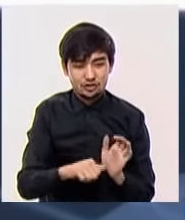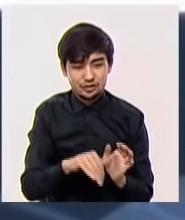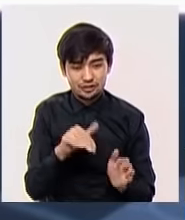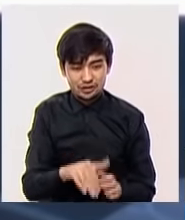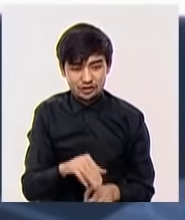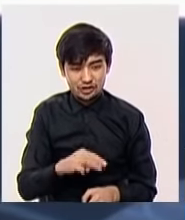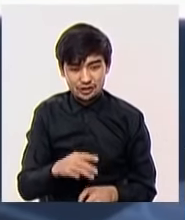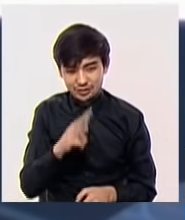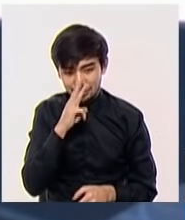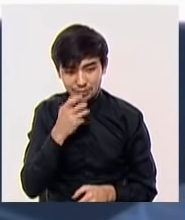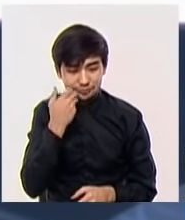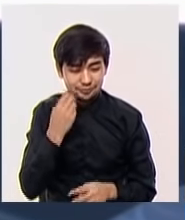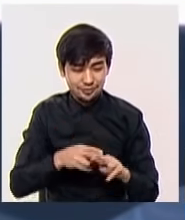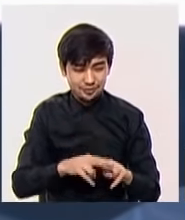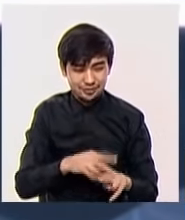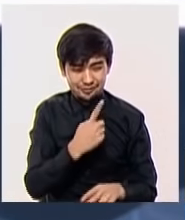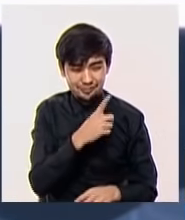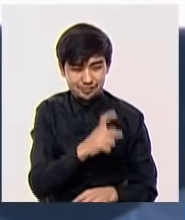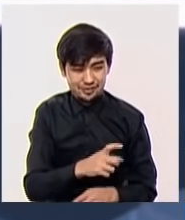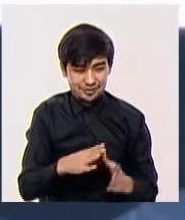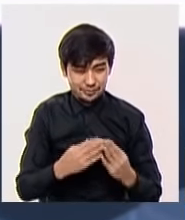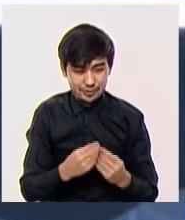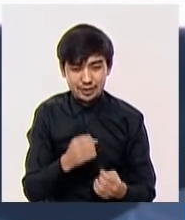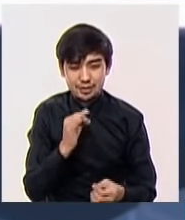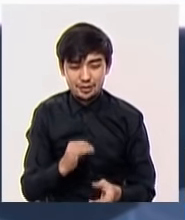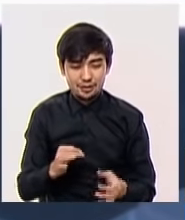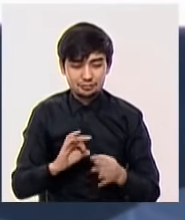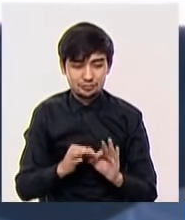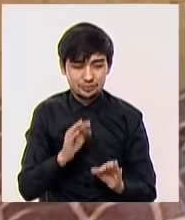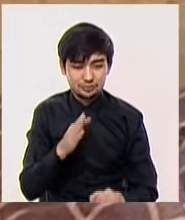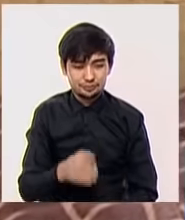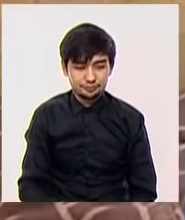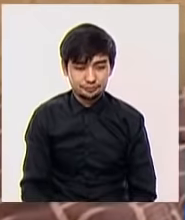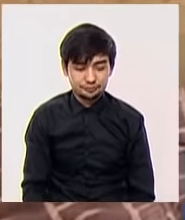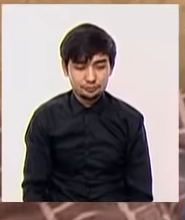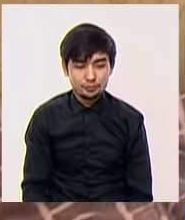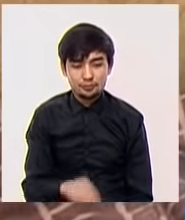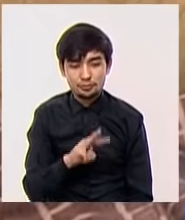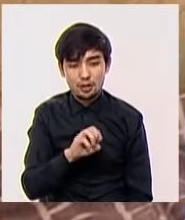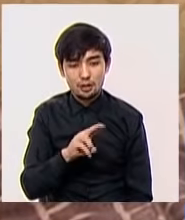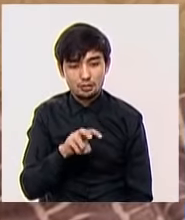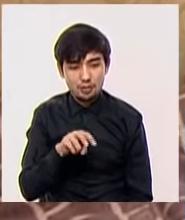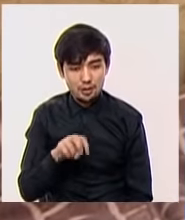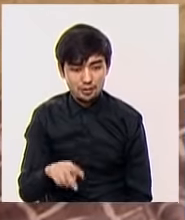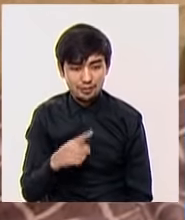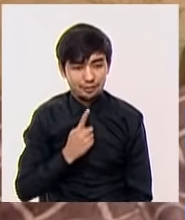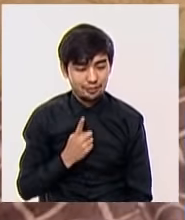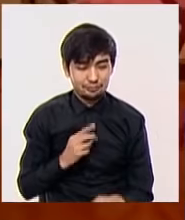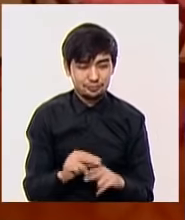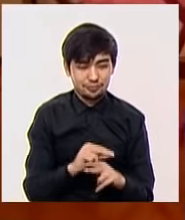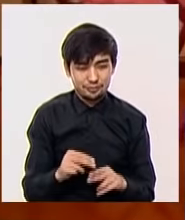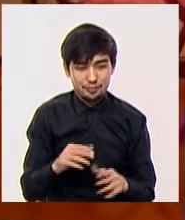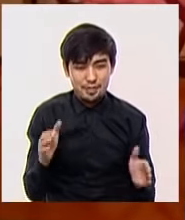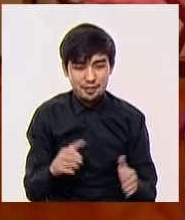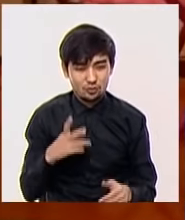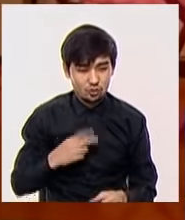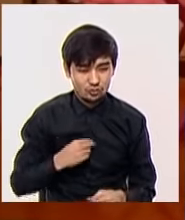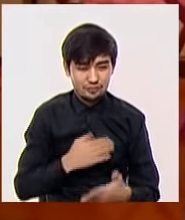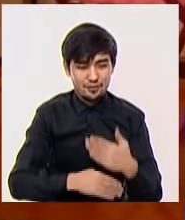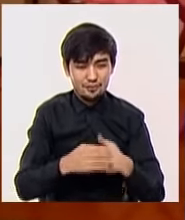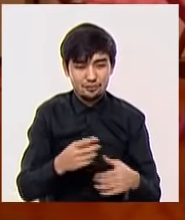тенге дохода анастасия новикова с подробностями мах поломкам беков одна воспитывает маленькую дочь с инвалидностью